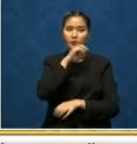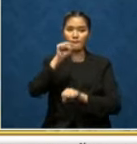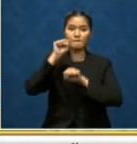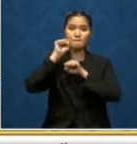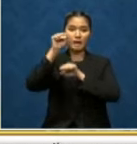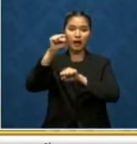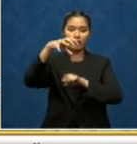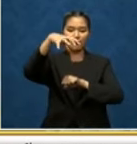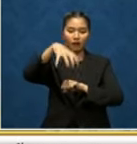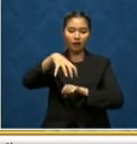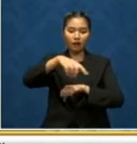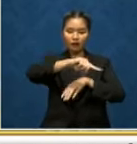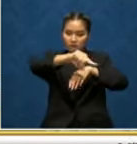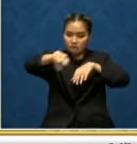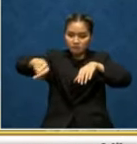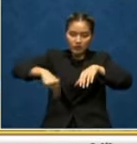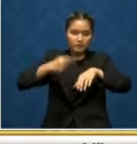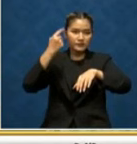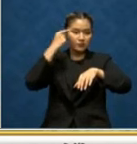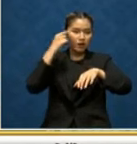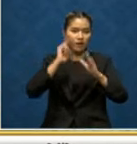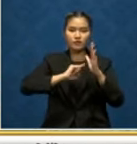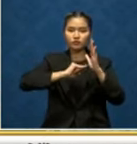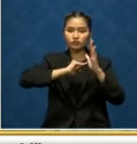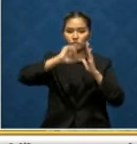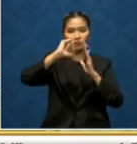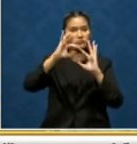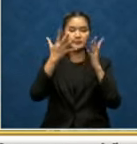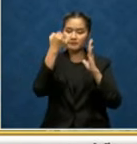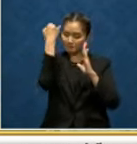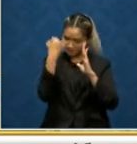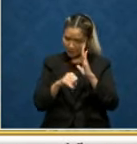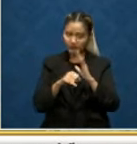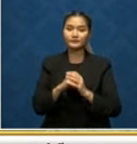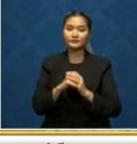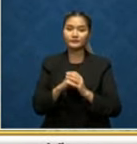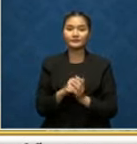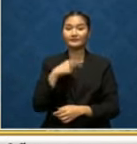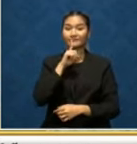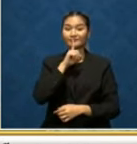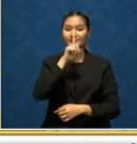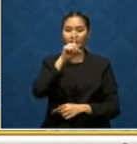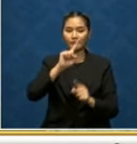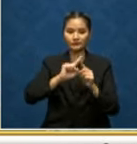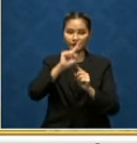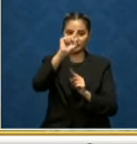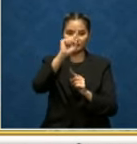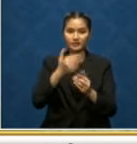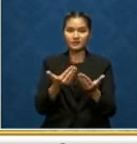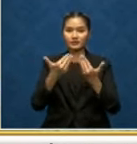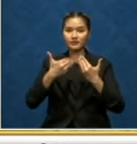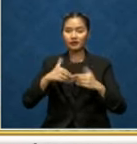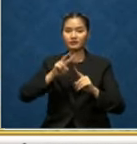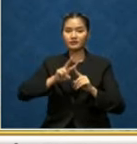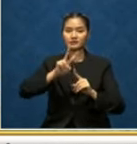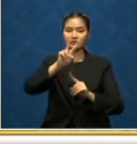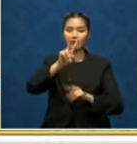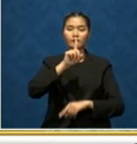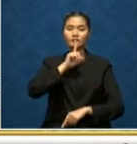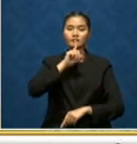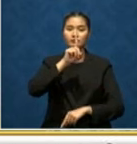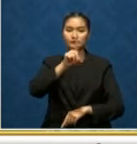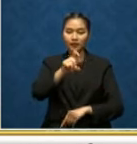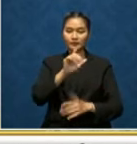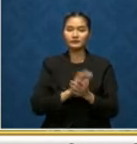เขตpromotional Zoneนะคะไม่น่าจะถูกต้องหรือไม่คะอันนี้เป็นคำถามที่ 1ค่ะส่วนคำถามที่ 2ที่